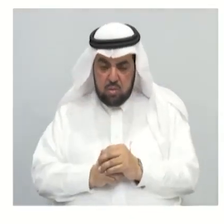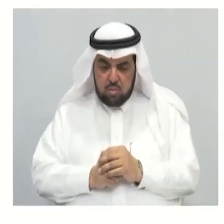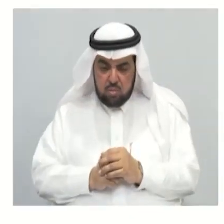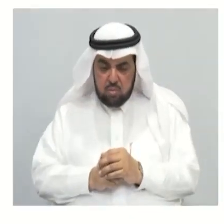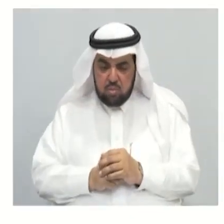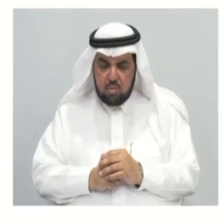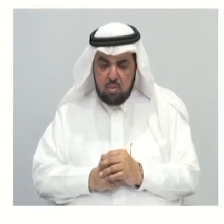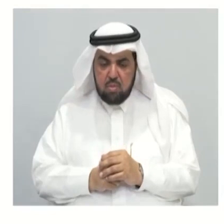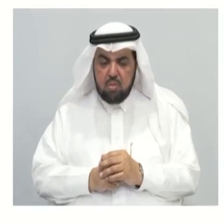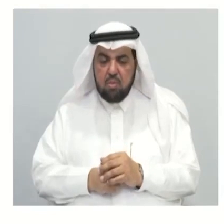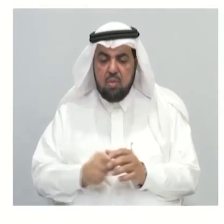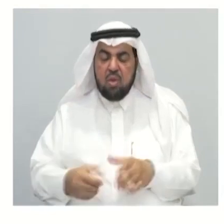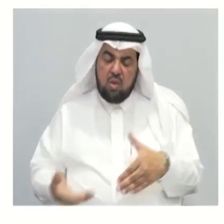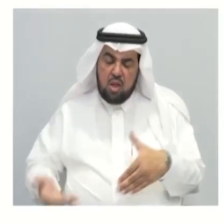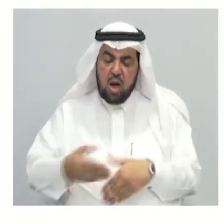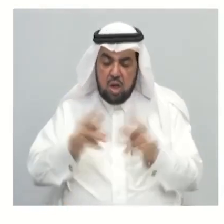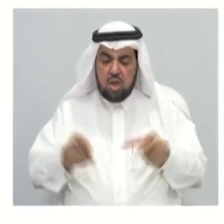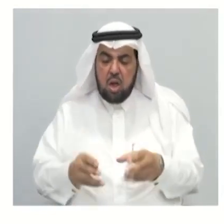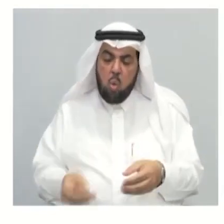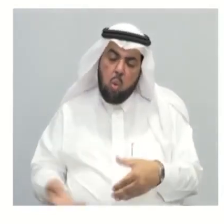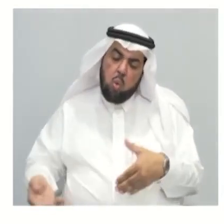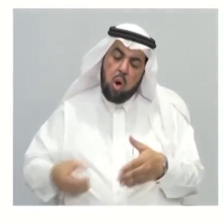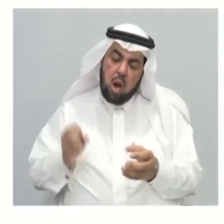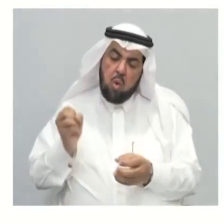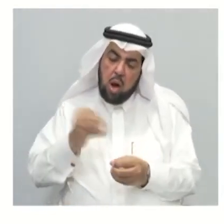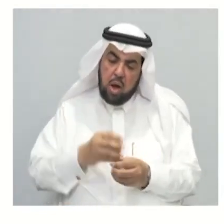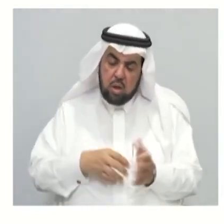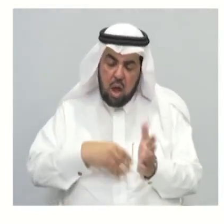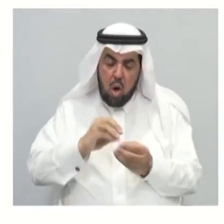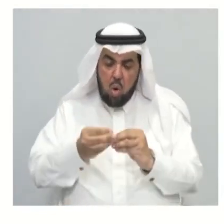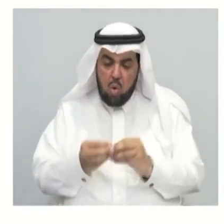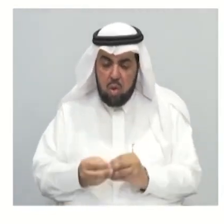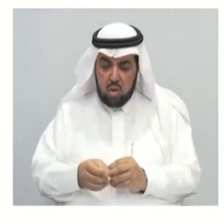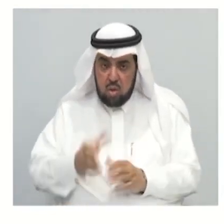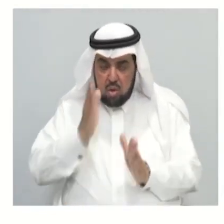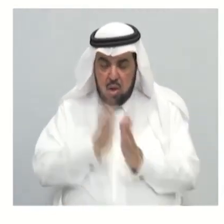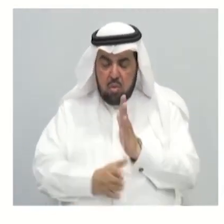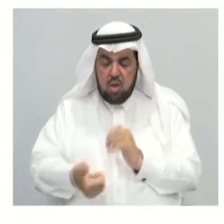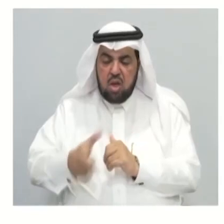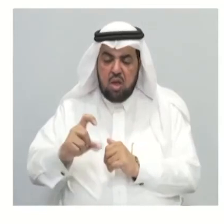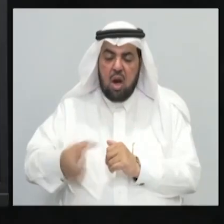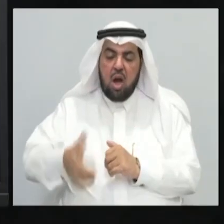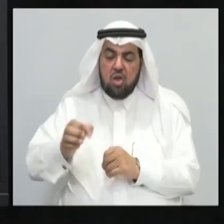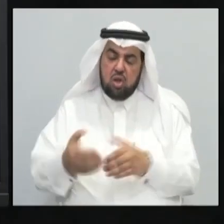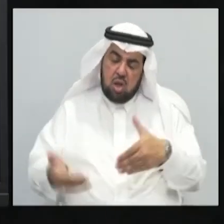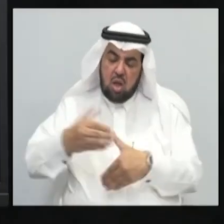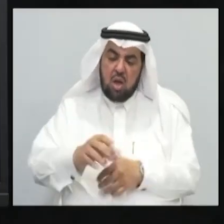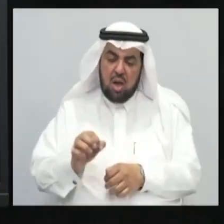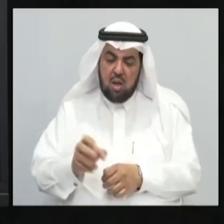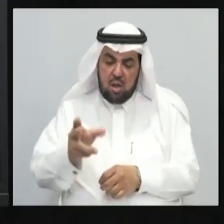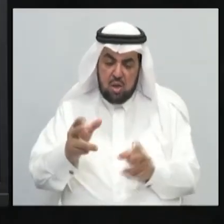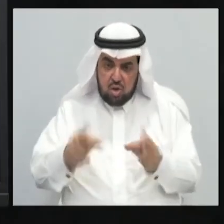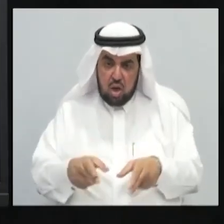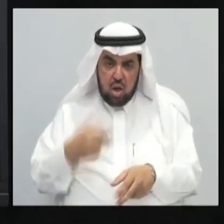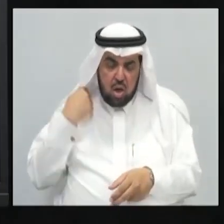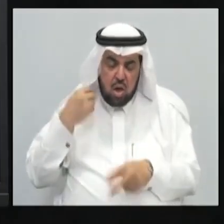العناصر في ادراج شكل واعطاء لون من قائمه ادراج ناخذ شكل ثم الاشكال الافتراضيه